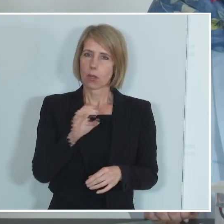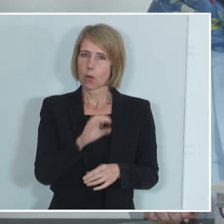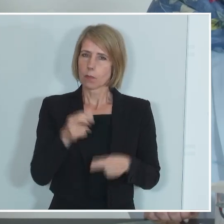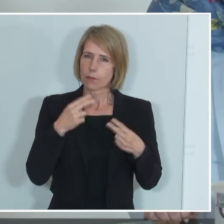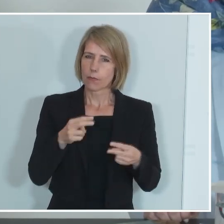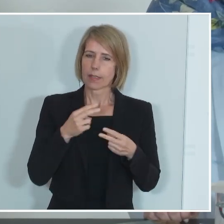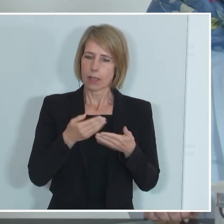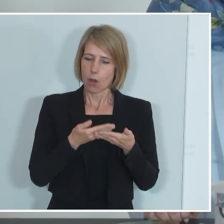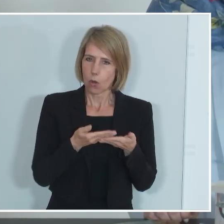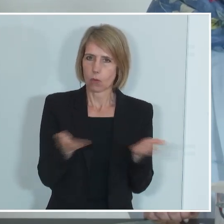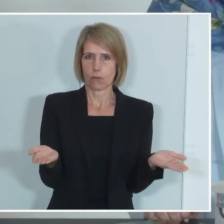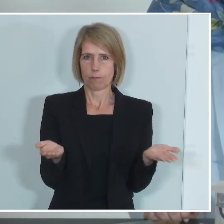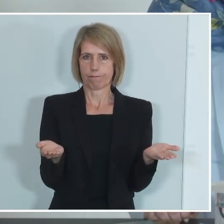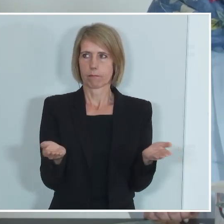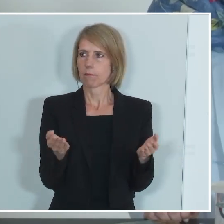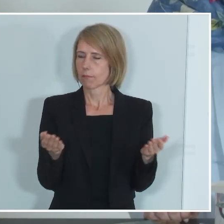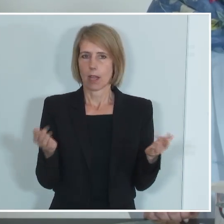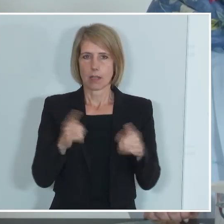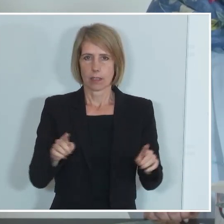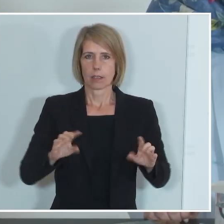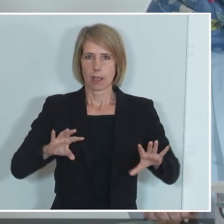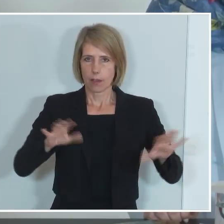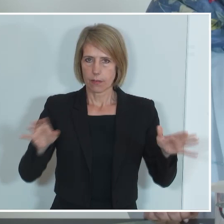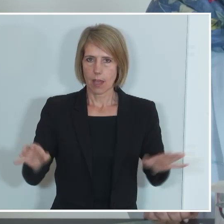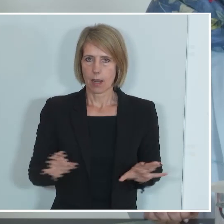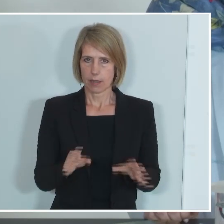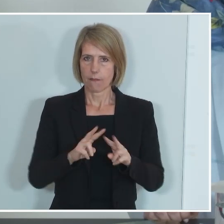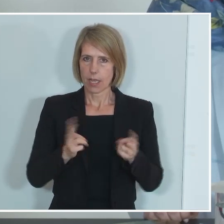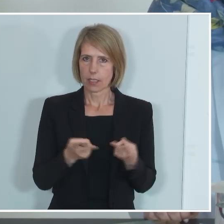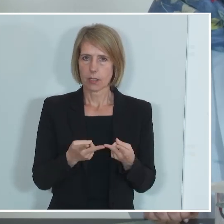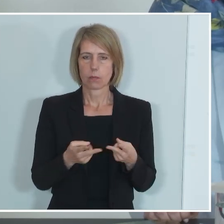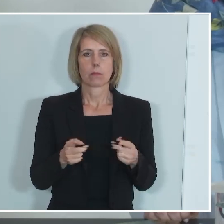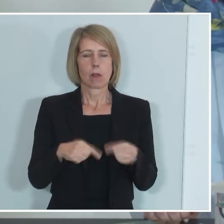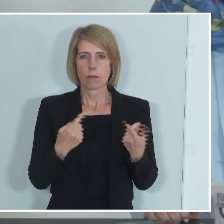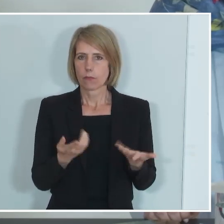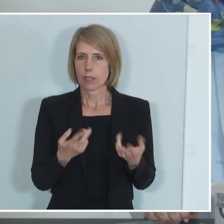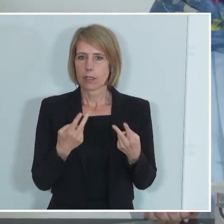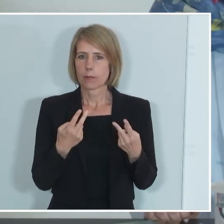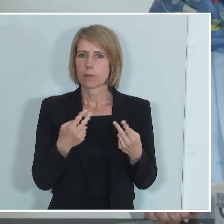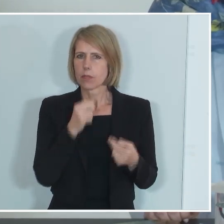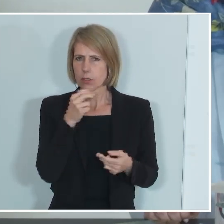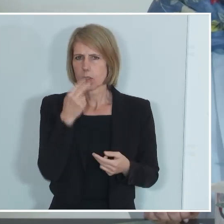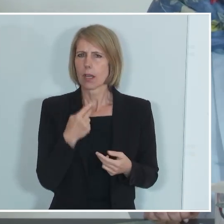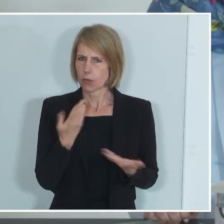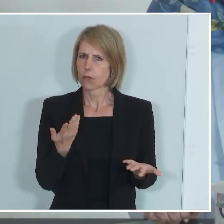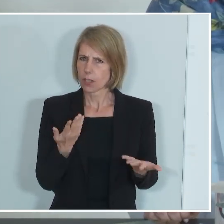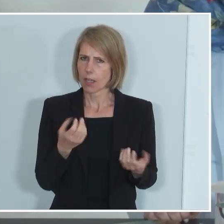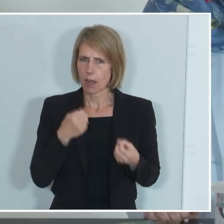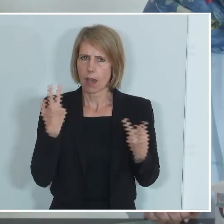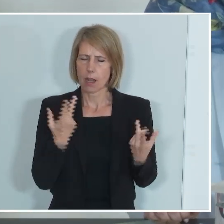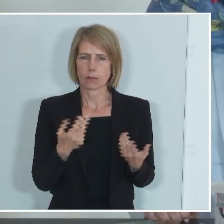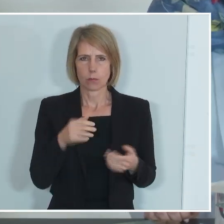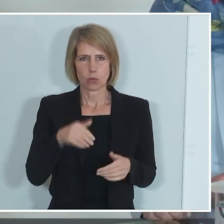ist gegenüber anderen Teilen der Welt. Als exportorientierter Kontinent ist das ganz entscheidend, aber dabei nicht naiv sein. Es geht nämlich klarerweise auch